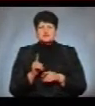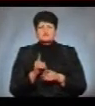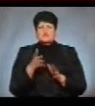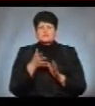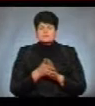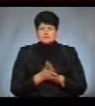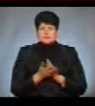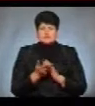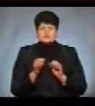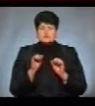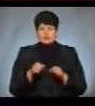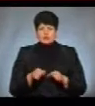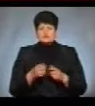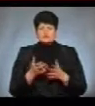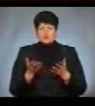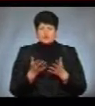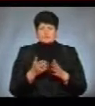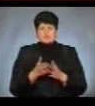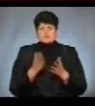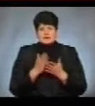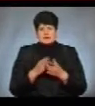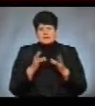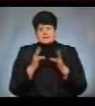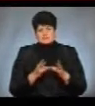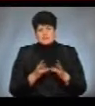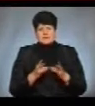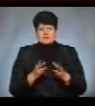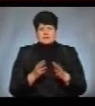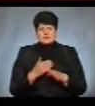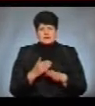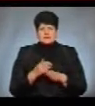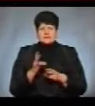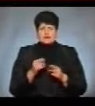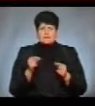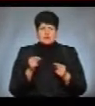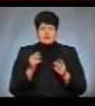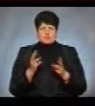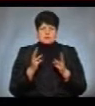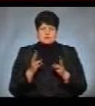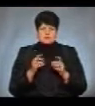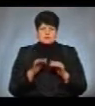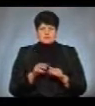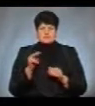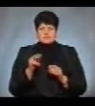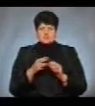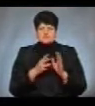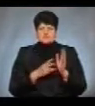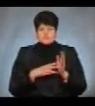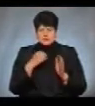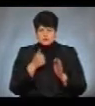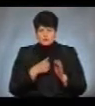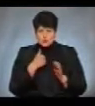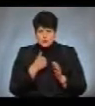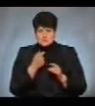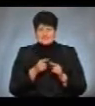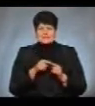Чи можуть в деякою мірою, якщо є велика небезпека, виділятися саме на протипожежні заходи? У 2018 році